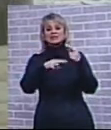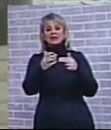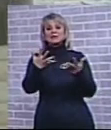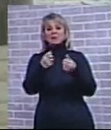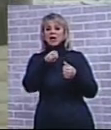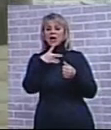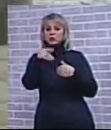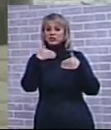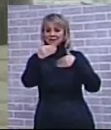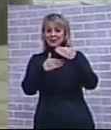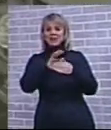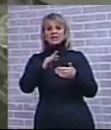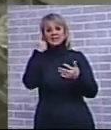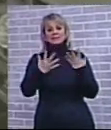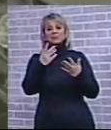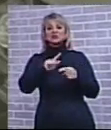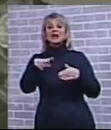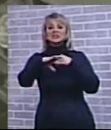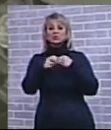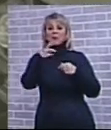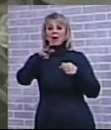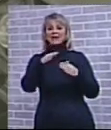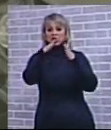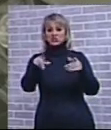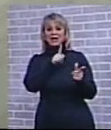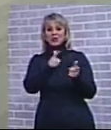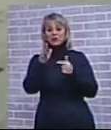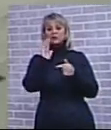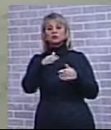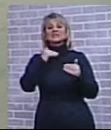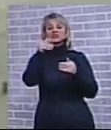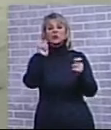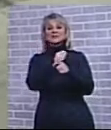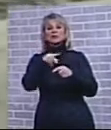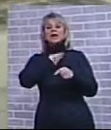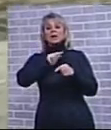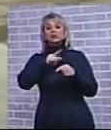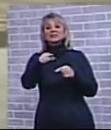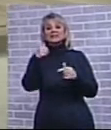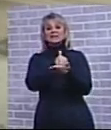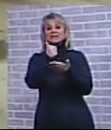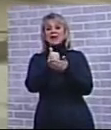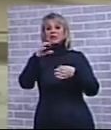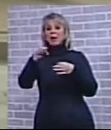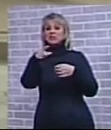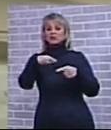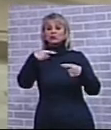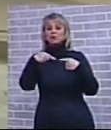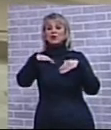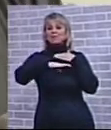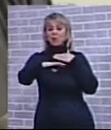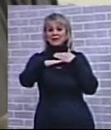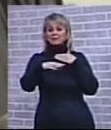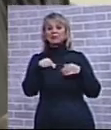набрали хорошие темпы и не сомневаются. К концу мая крыша будет готова. С высокой скоростью работают и над главным объектом – футбольным